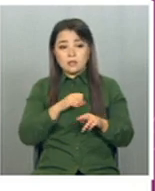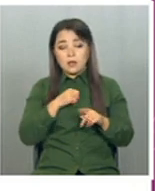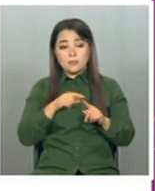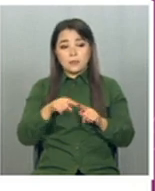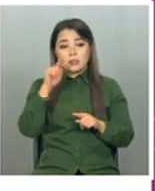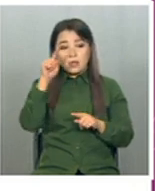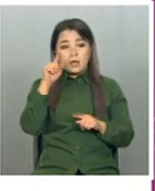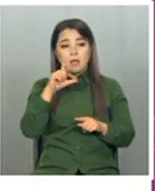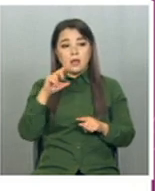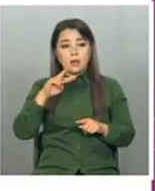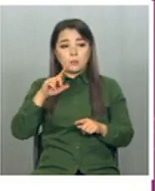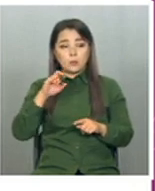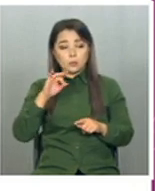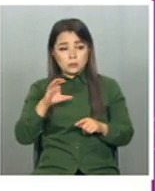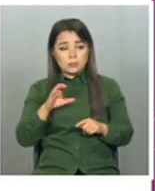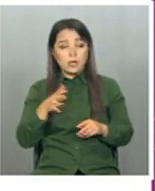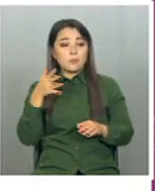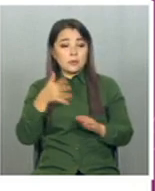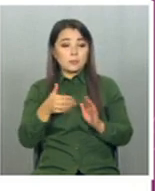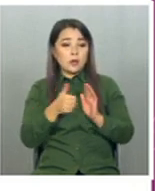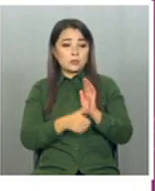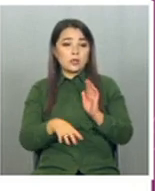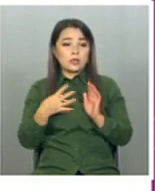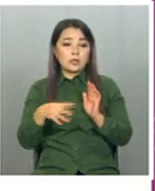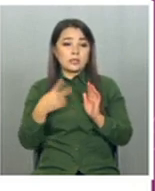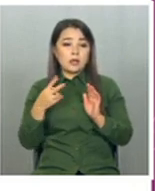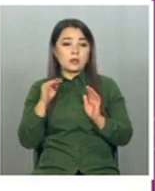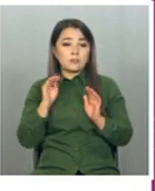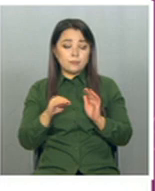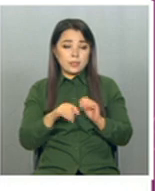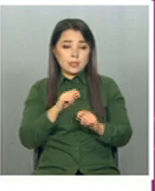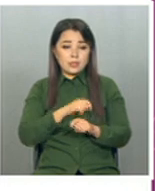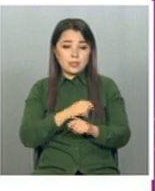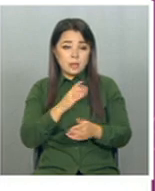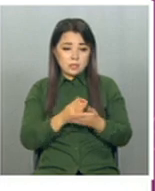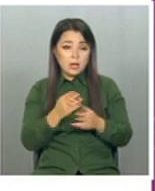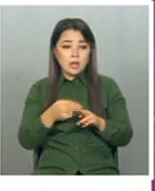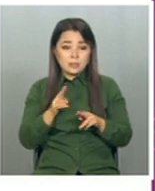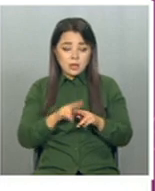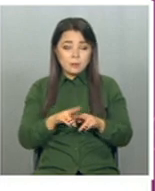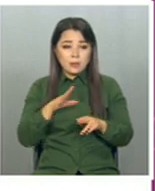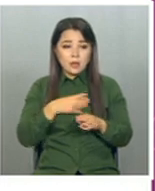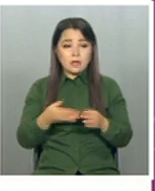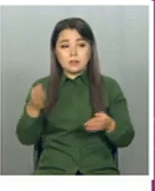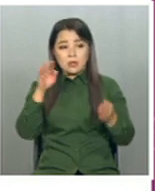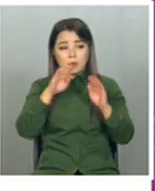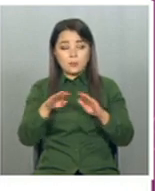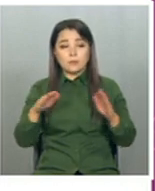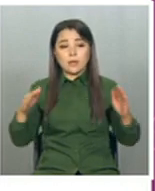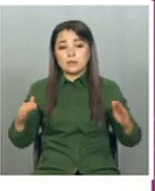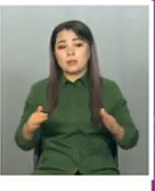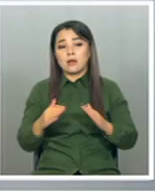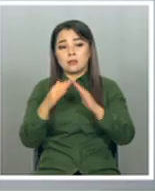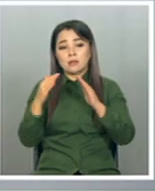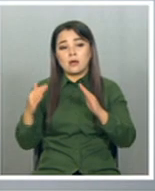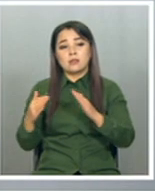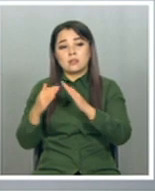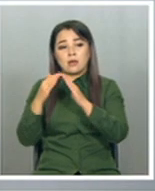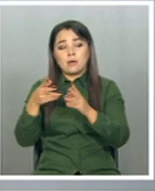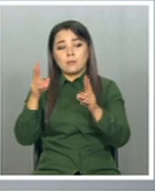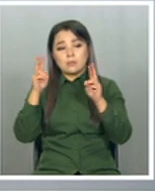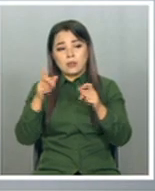нүктесі Эльбрус 5642 метр. Бұл екеуі де қатпарлы тауға мысал бола алады.